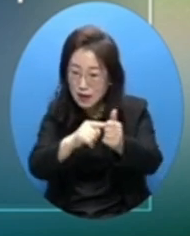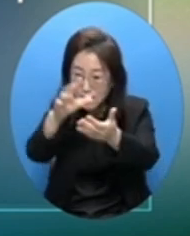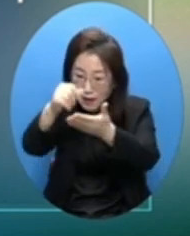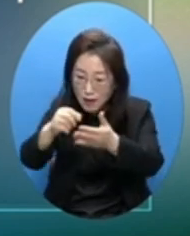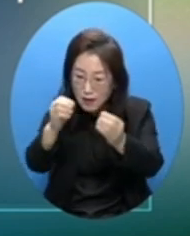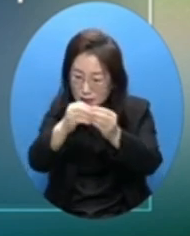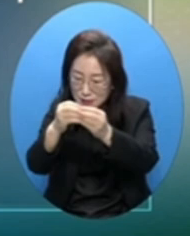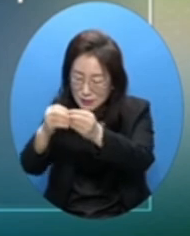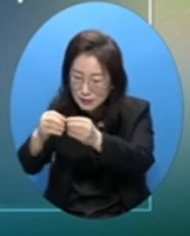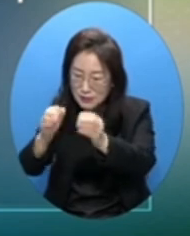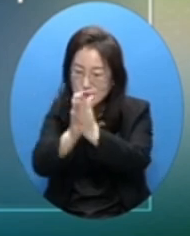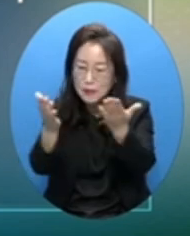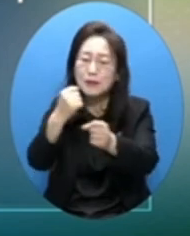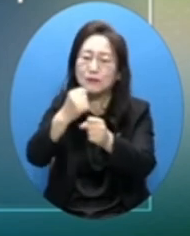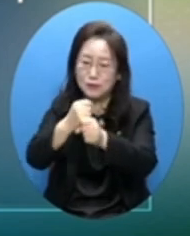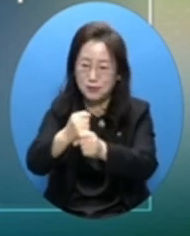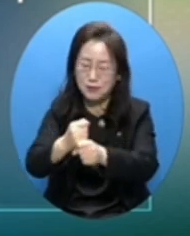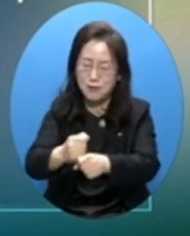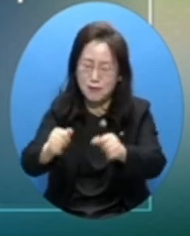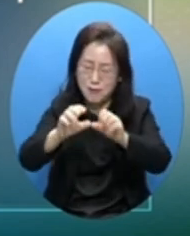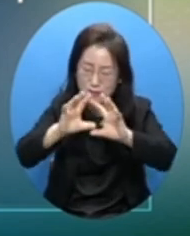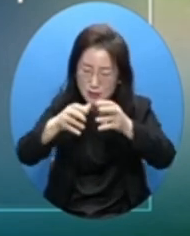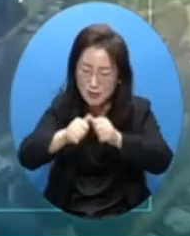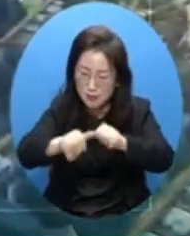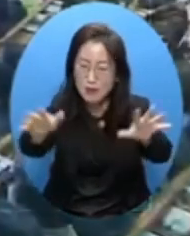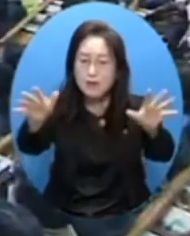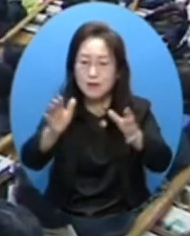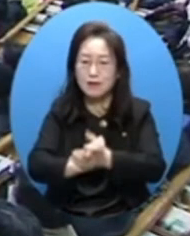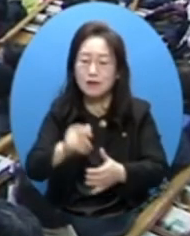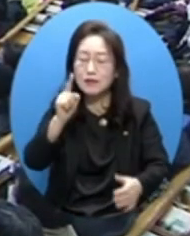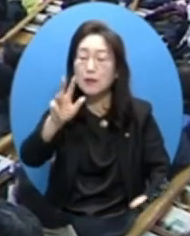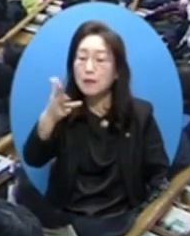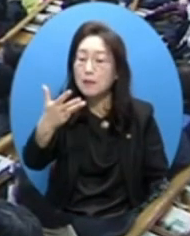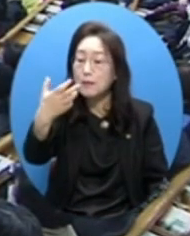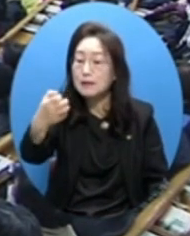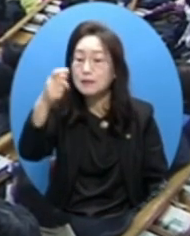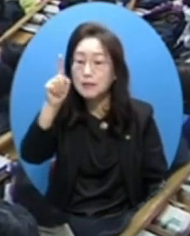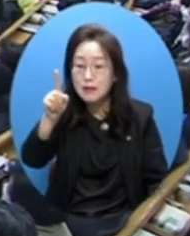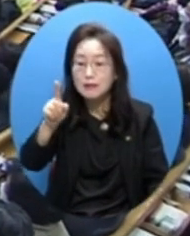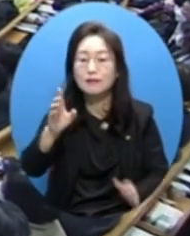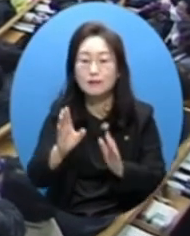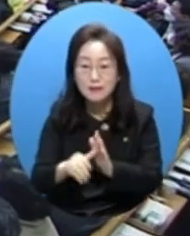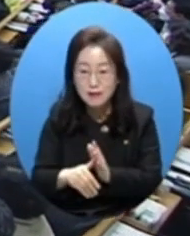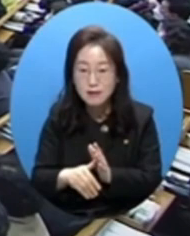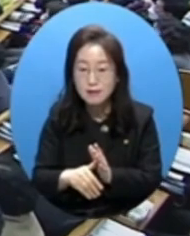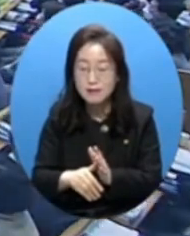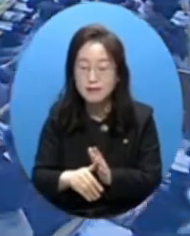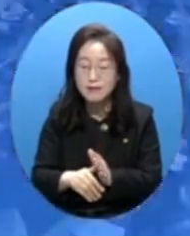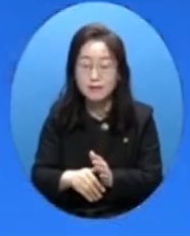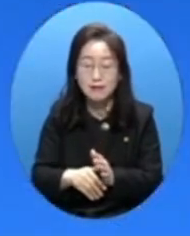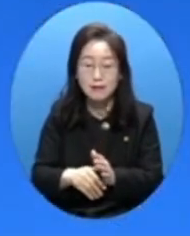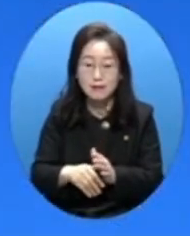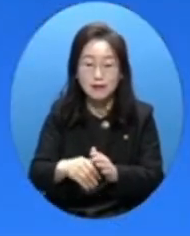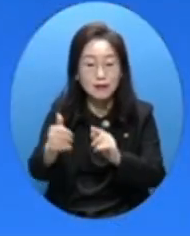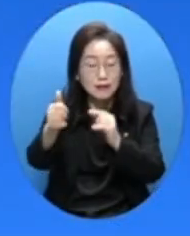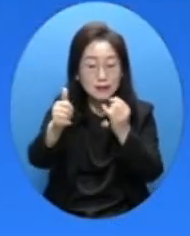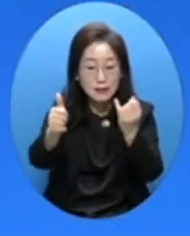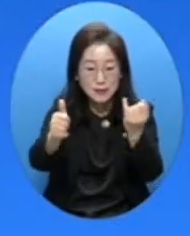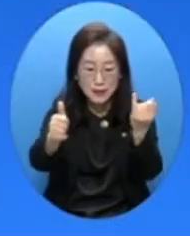주는 찬송으로 불려지게 됐습니다. 1881년 그는 다시 얻은 두 자녀를